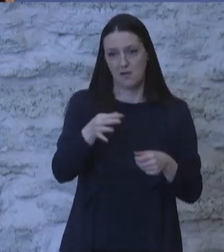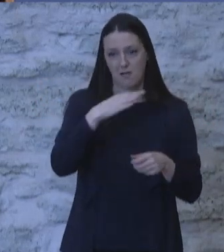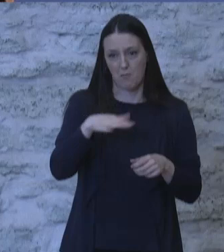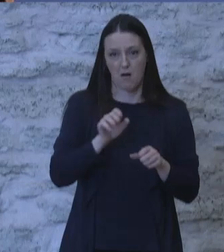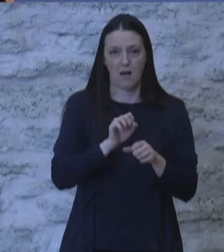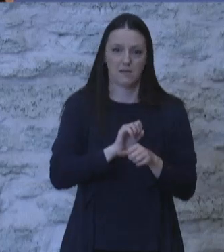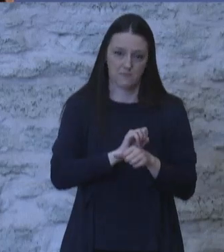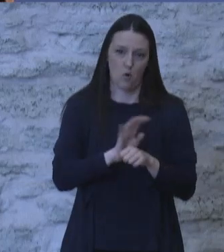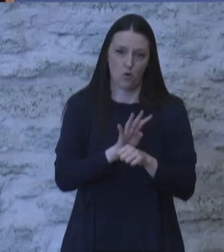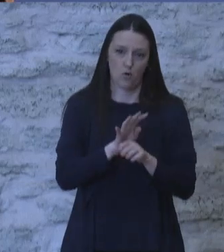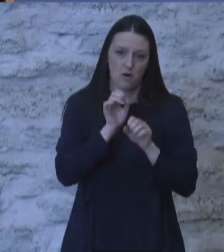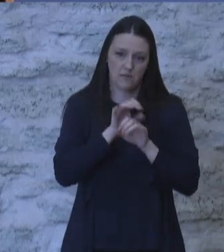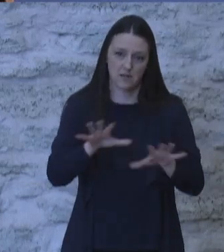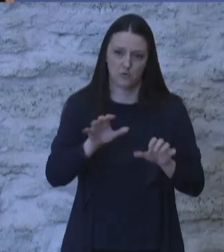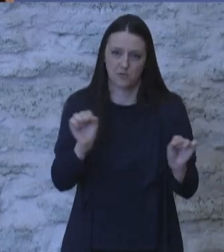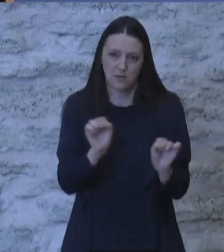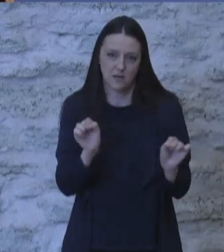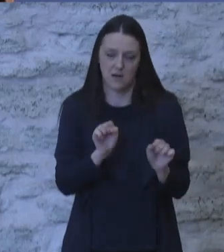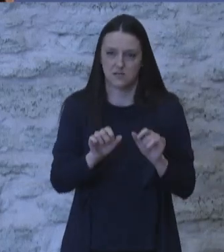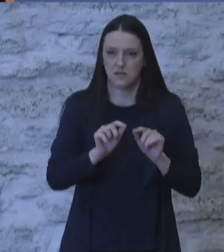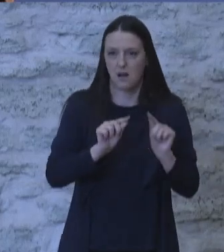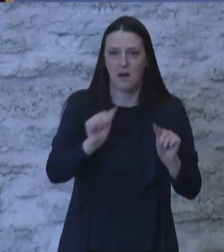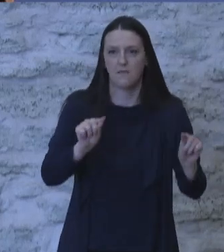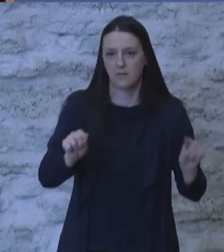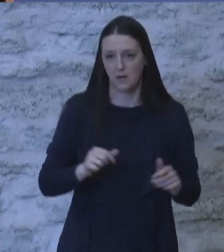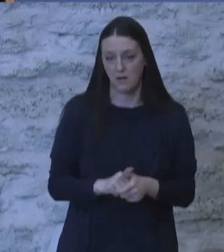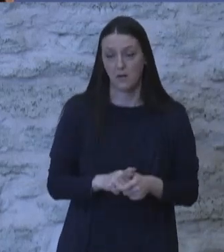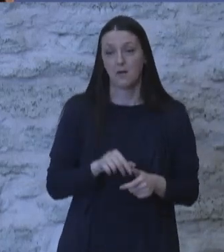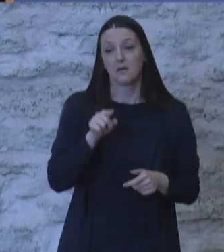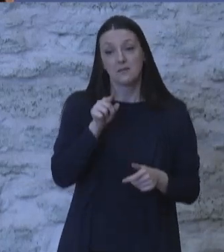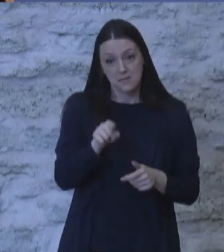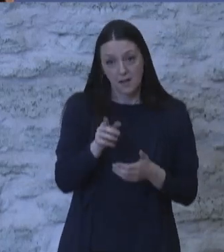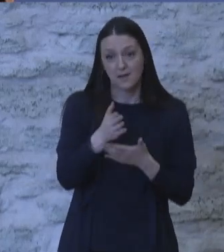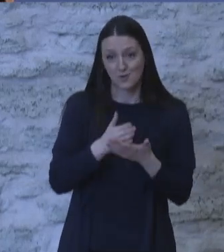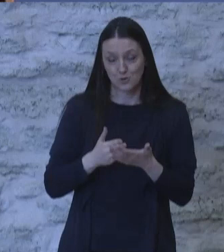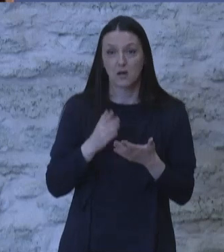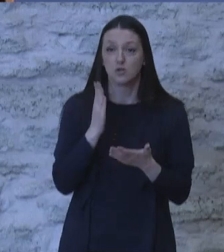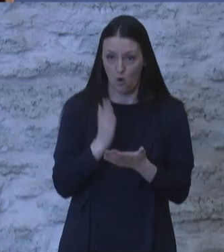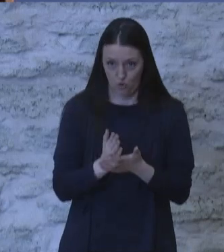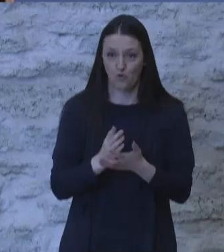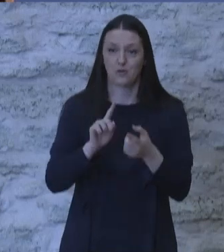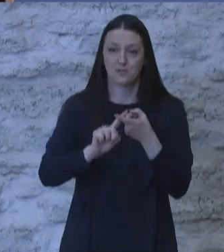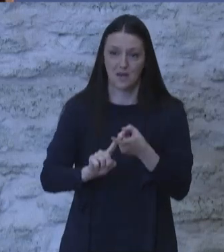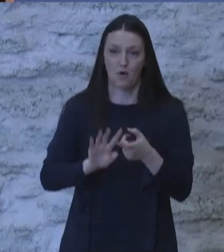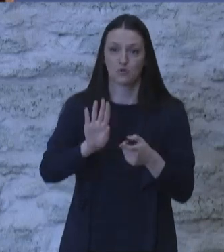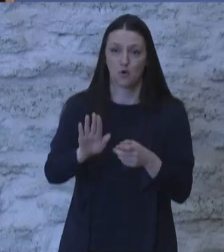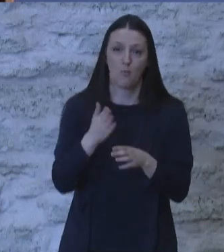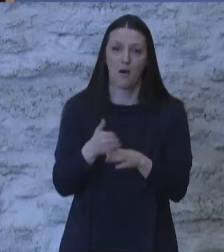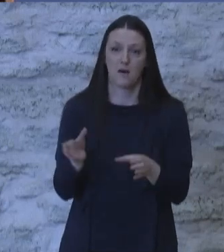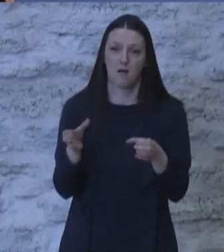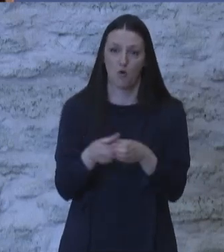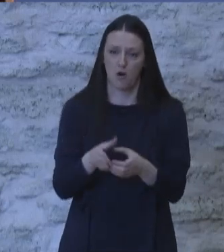väga kiiresti ja väga agressiivselt levima. Ja selles osas on seos teie ärakonnaga täiesti